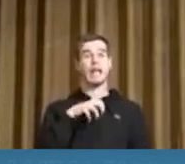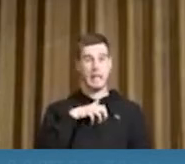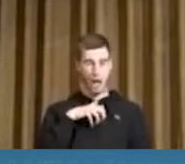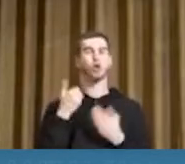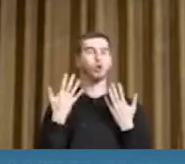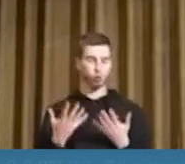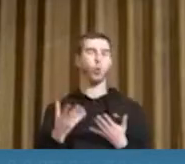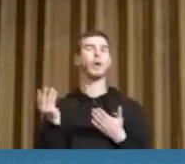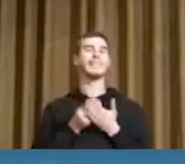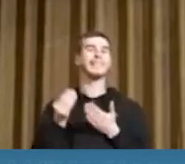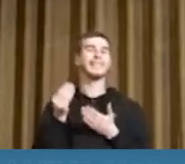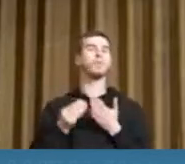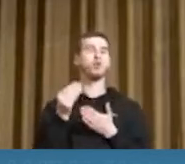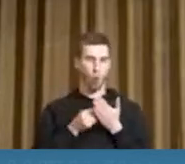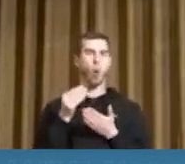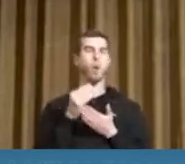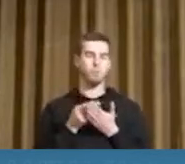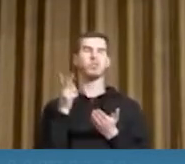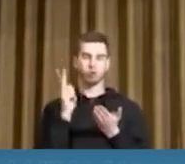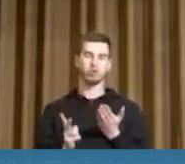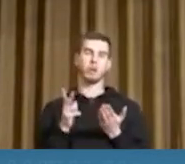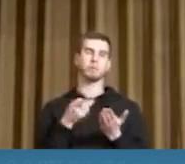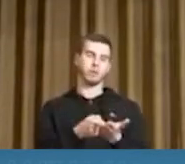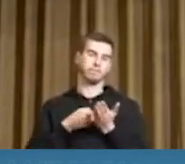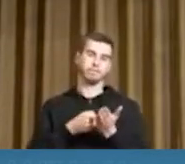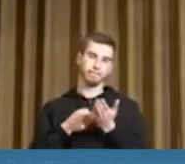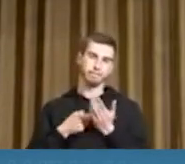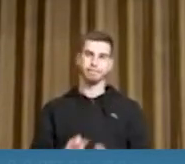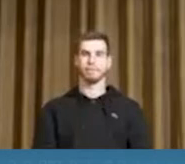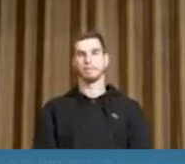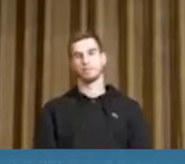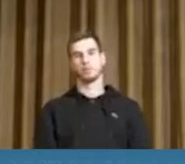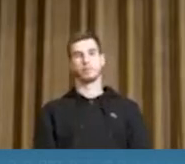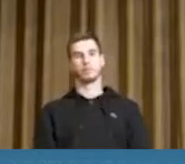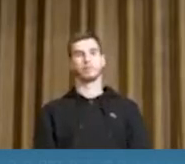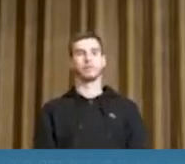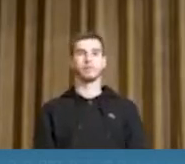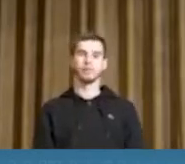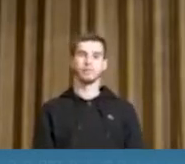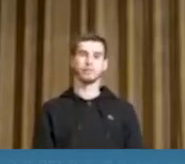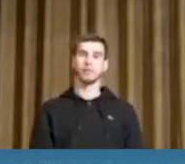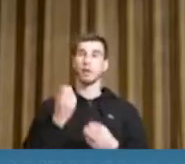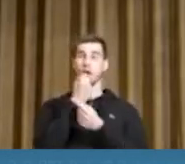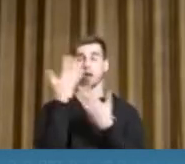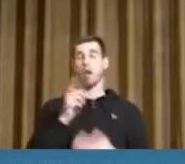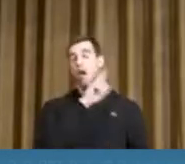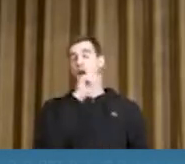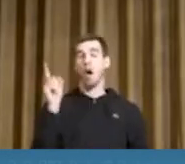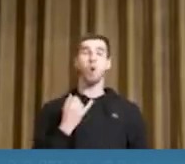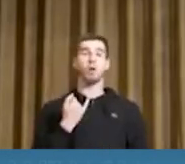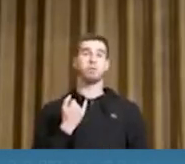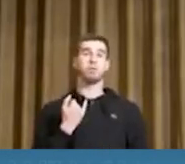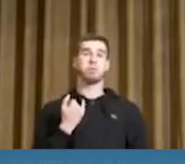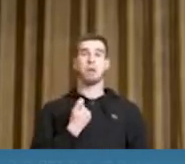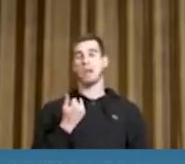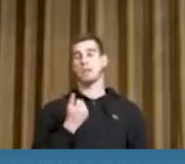häufiger letztendlich angegeben haben. Gut, wir haben natürlich auch initial Diagnostik gemacht und da kann man jetzt eigentlich